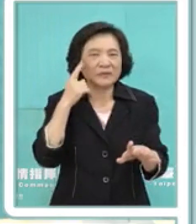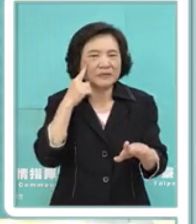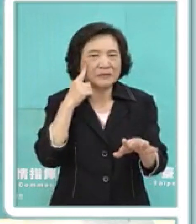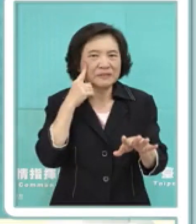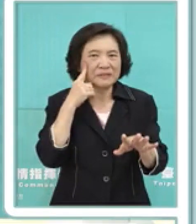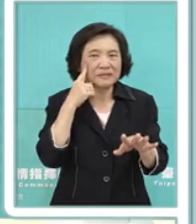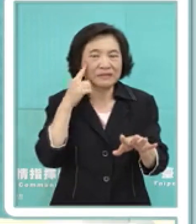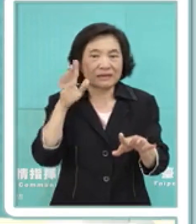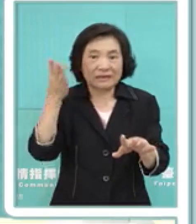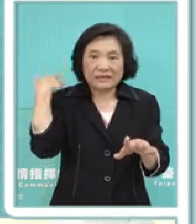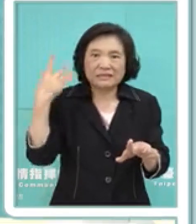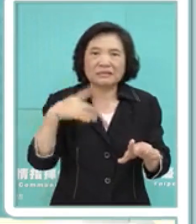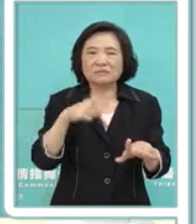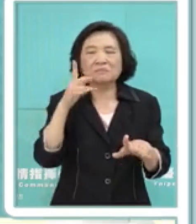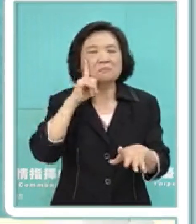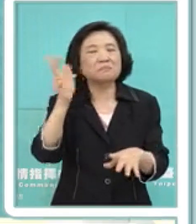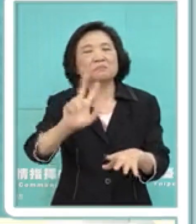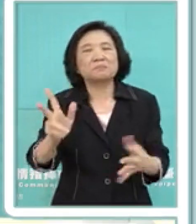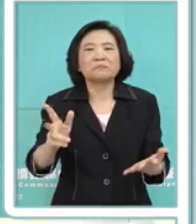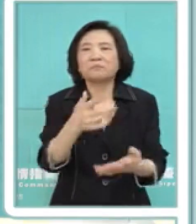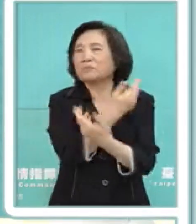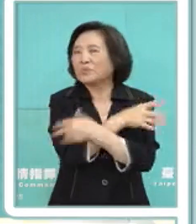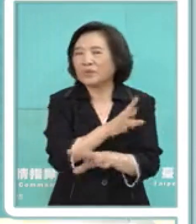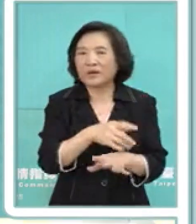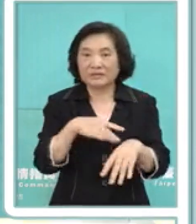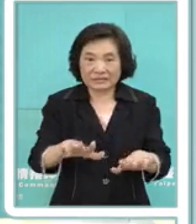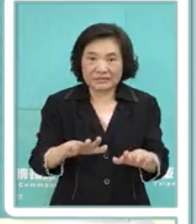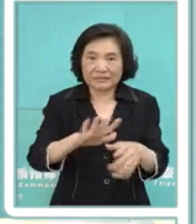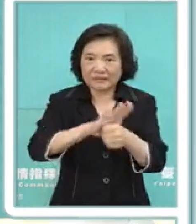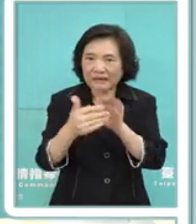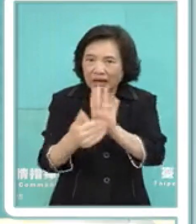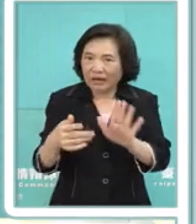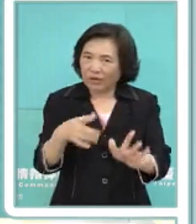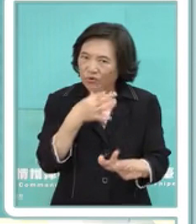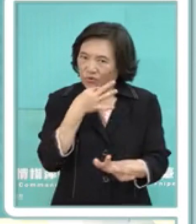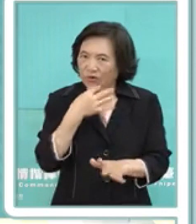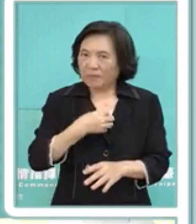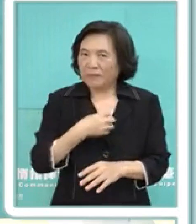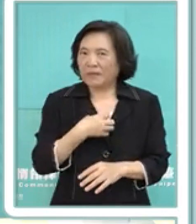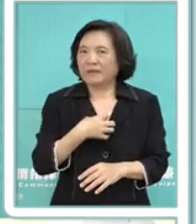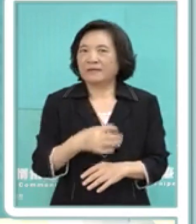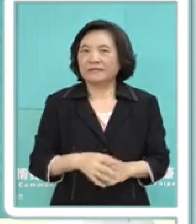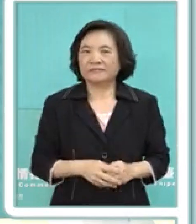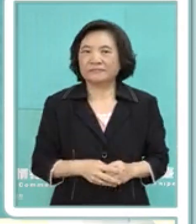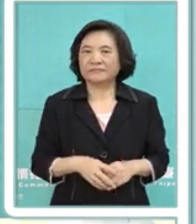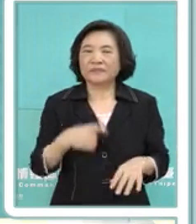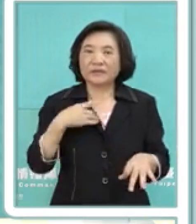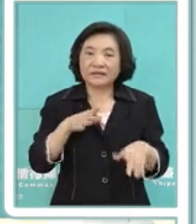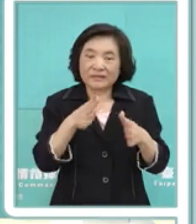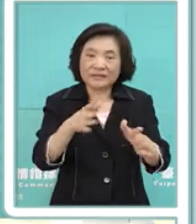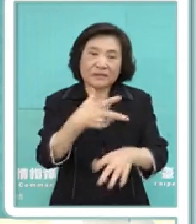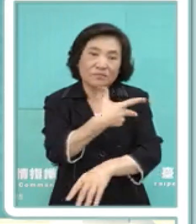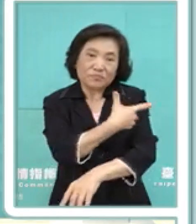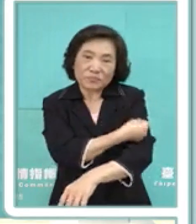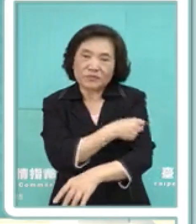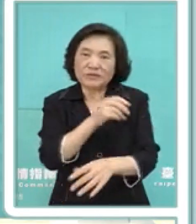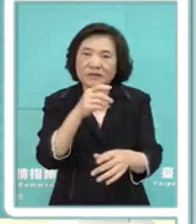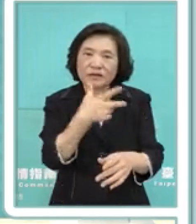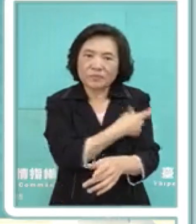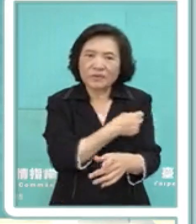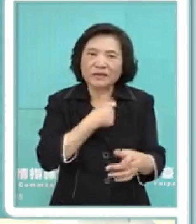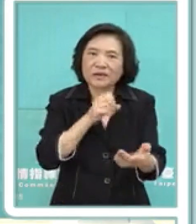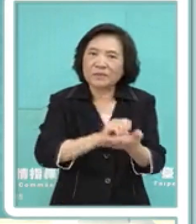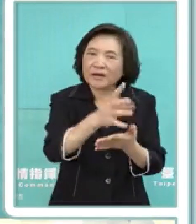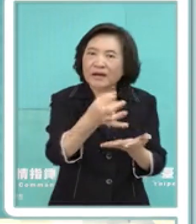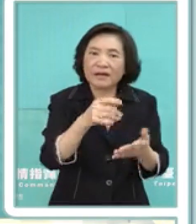变成一个很难处理的问题。事实上我们也有打过一些，你知道现在连那些疫苗怎么报账都是问题，